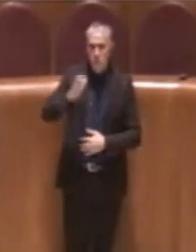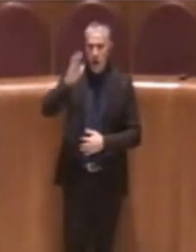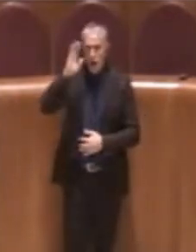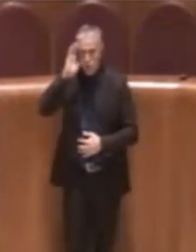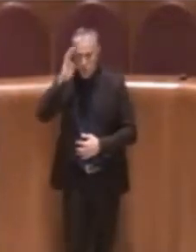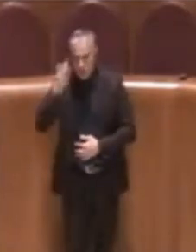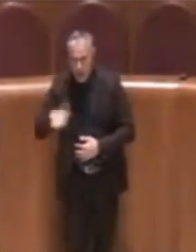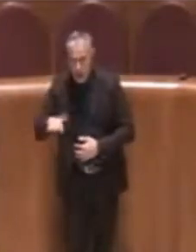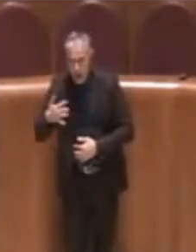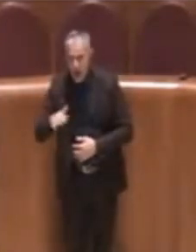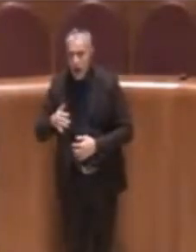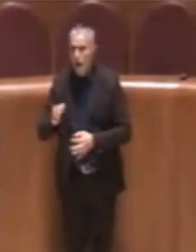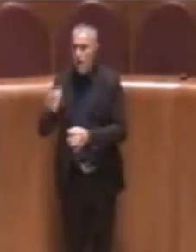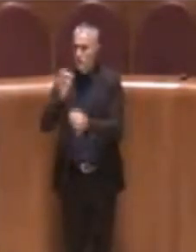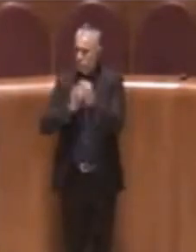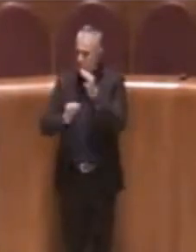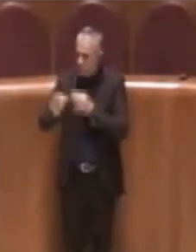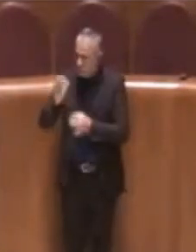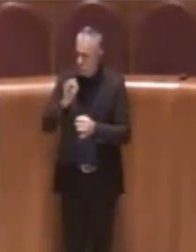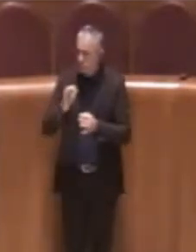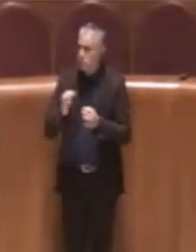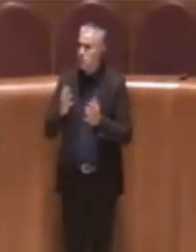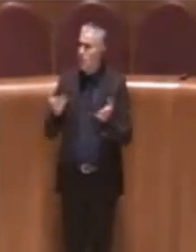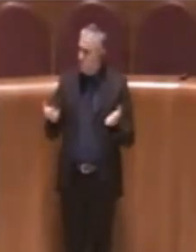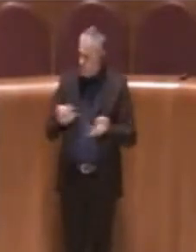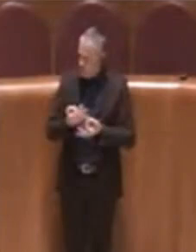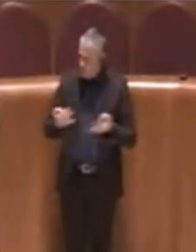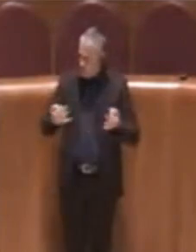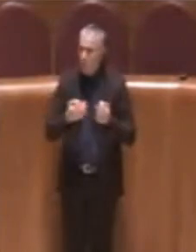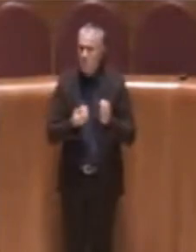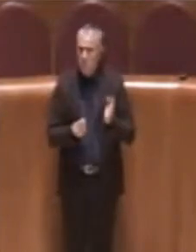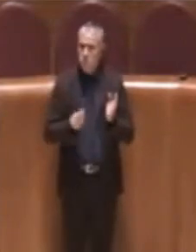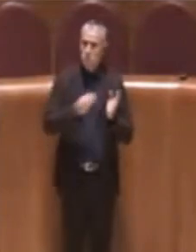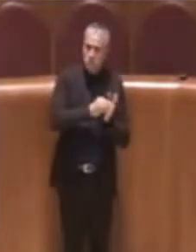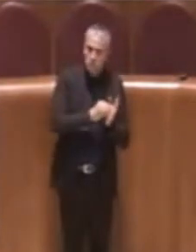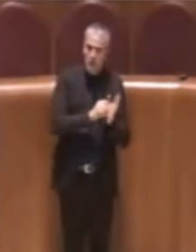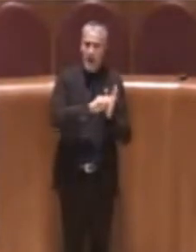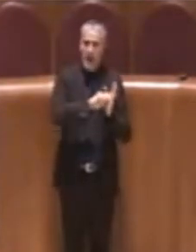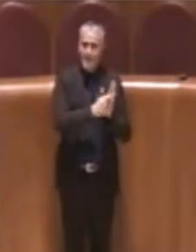abbiamo recepito osservazioni e le abbiamo presentate in emendamenti.